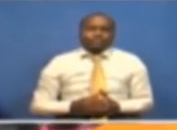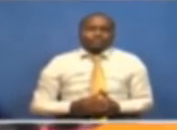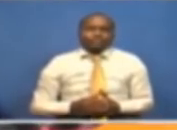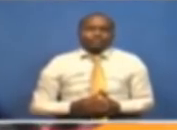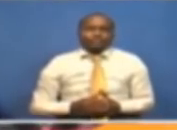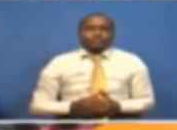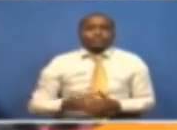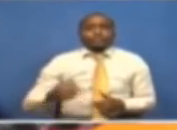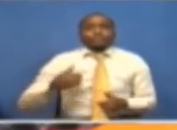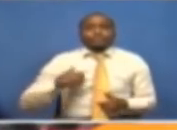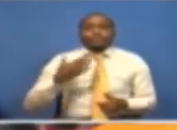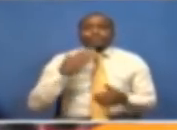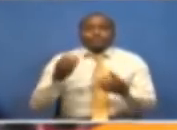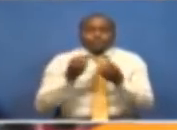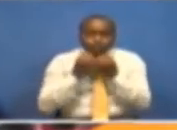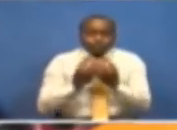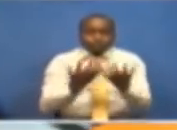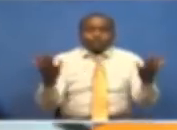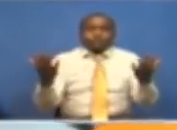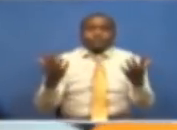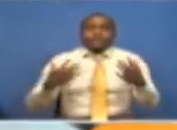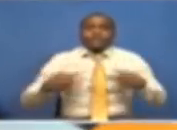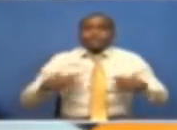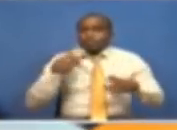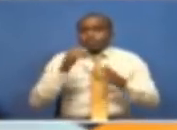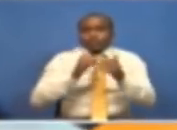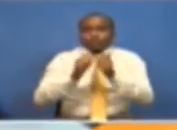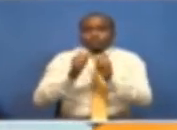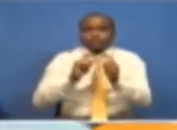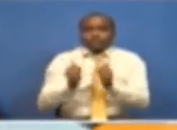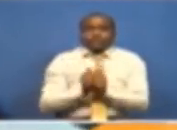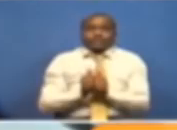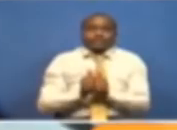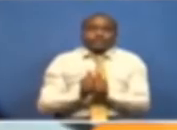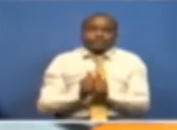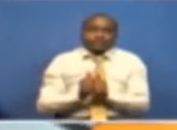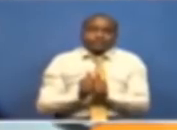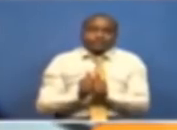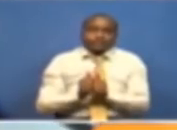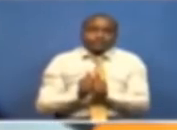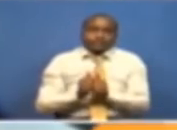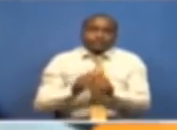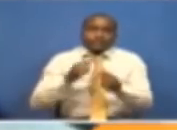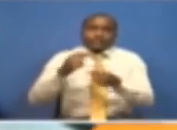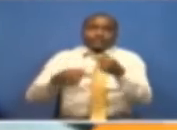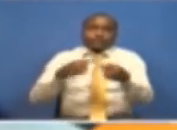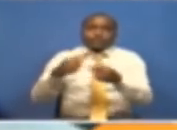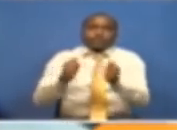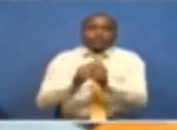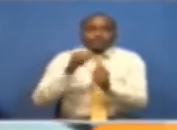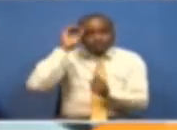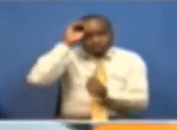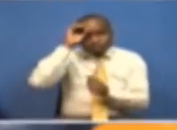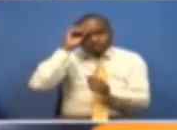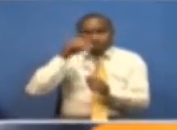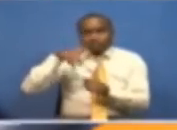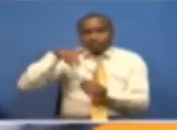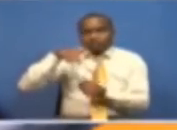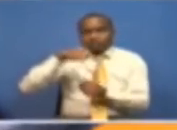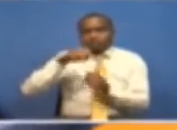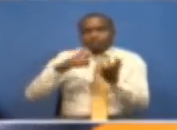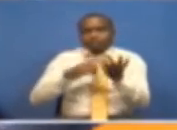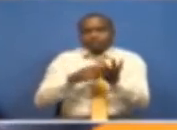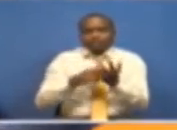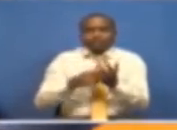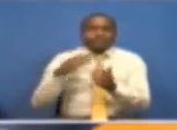Mimi nataka niwaeleze hawa ambao ninashindana na wao, waendelee na opinion poll, na wafanye ukora,